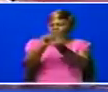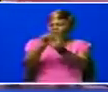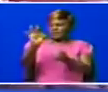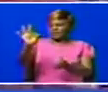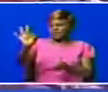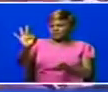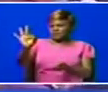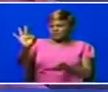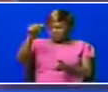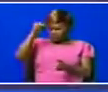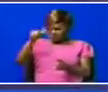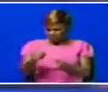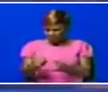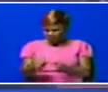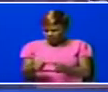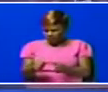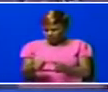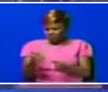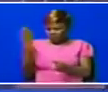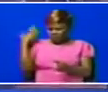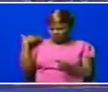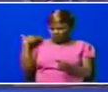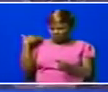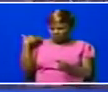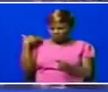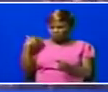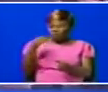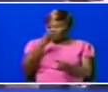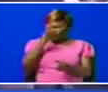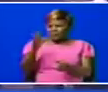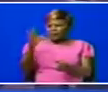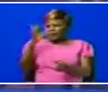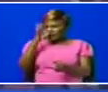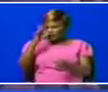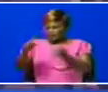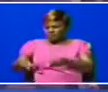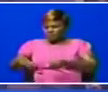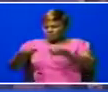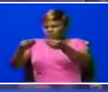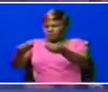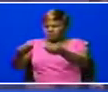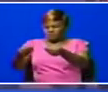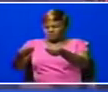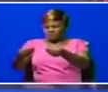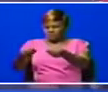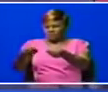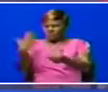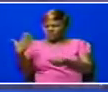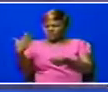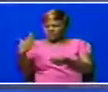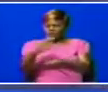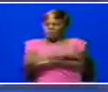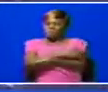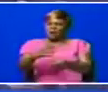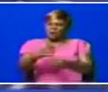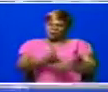2013. Itakumbukwa kuwa mwaka huo rais mstaafu Mwai Kibaki alimpokeza Uhuru Kenyatta vifaa vya uongozi